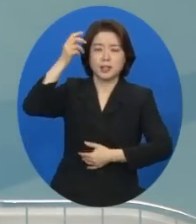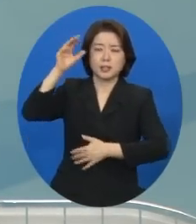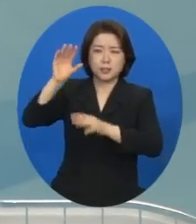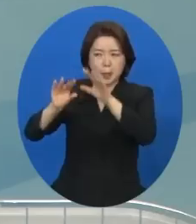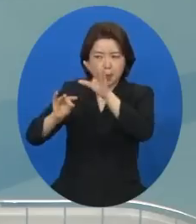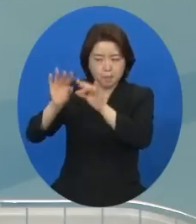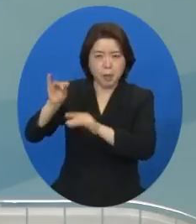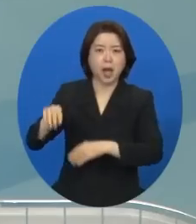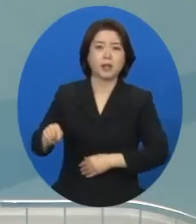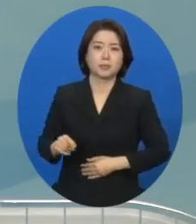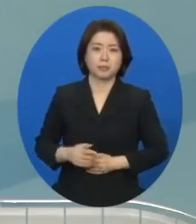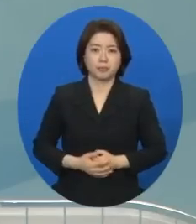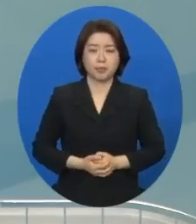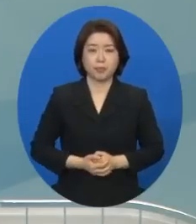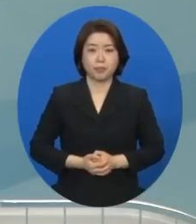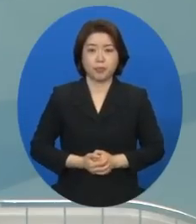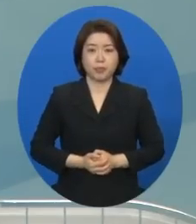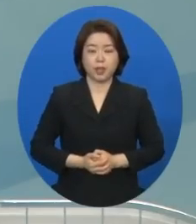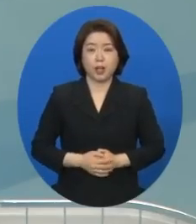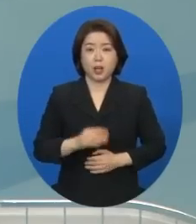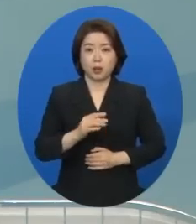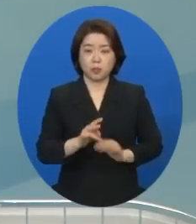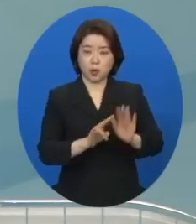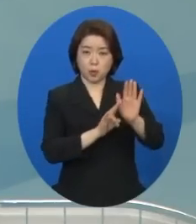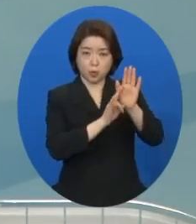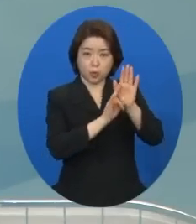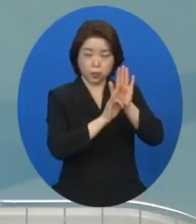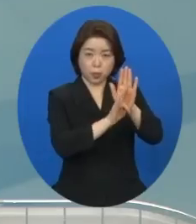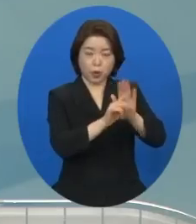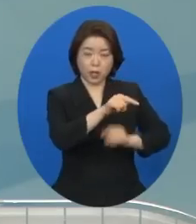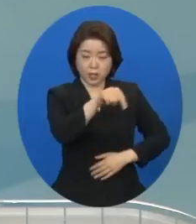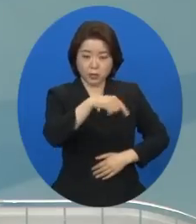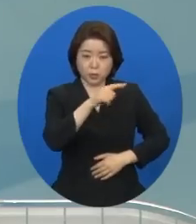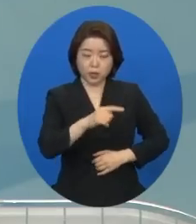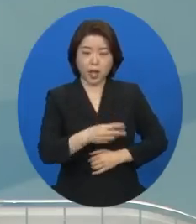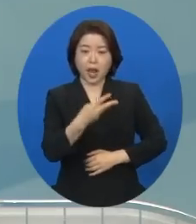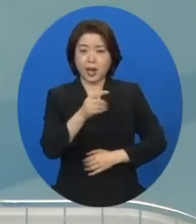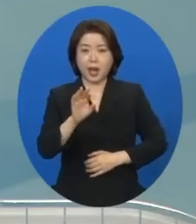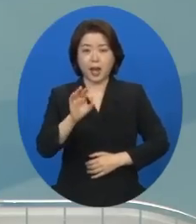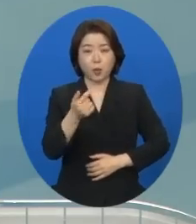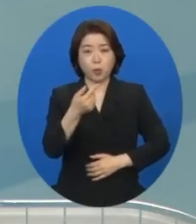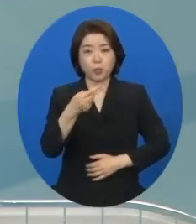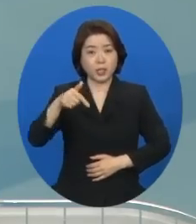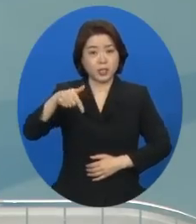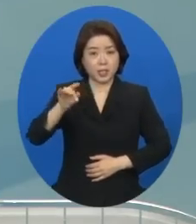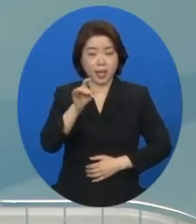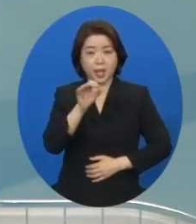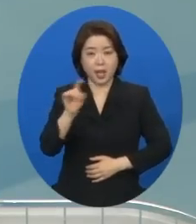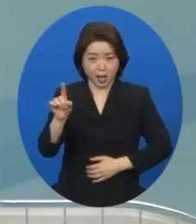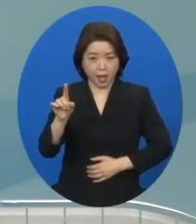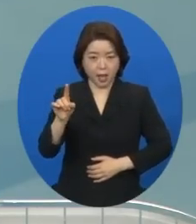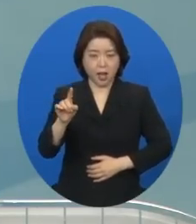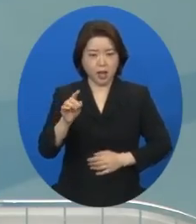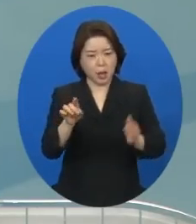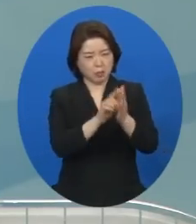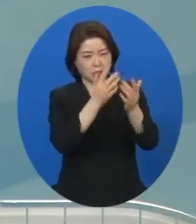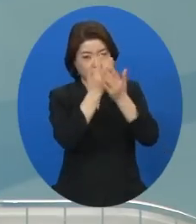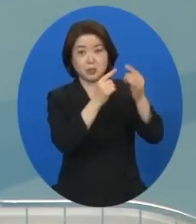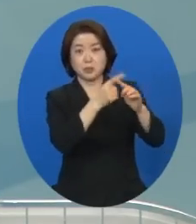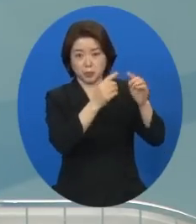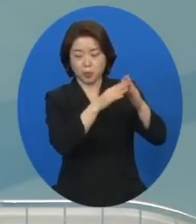예수님께서 요한계시록에 라오디게아 교회를 향하여 그 교회가 굉장히 부자